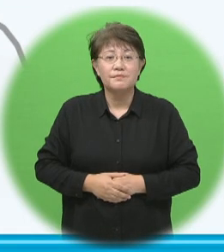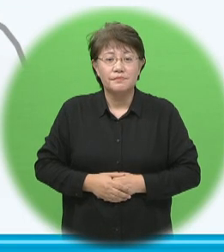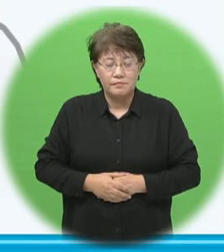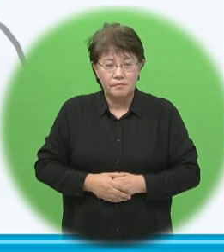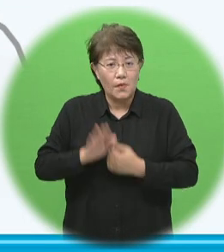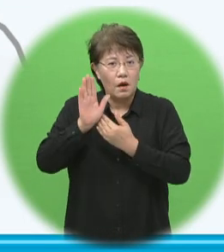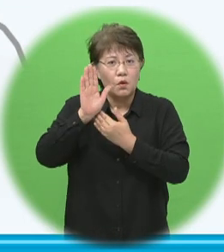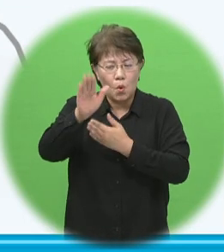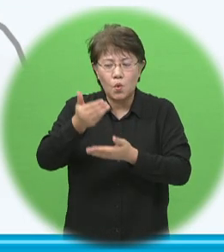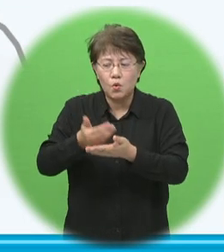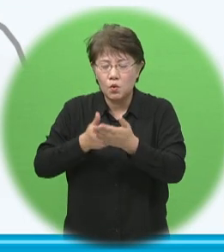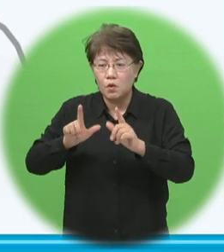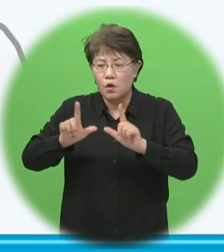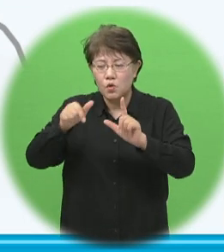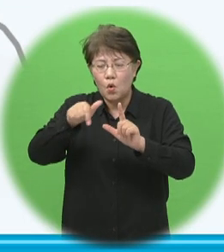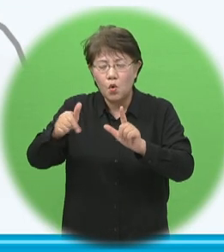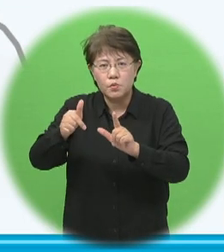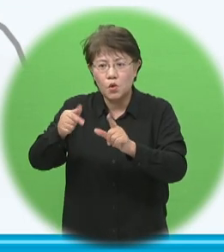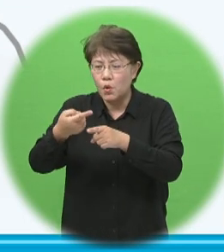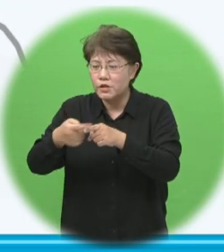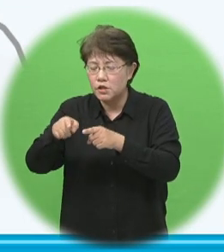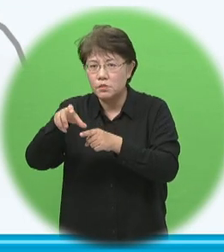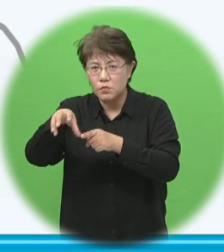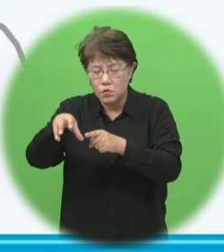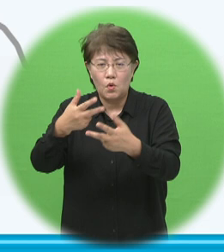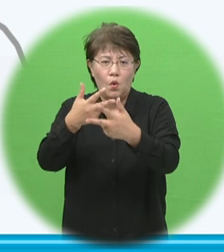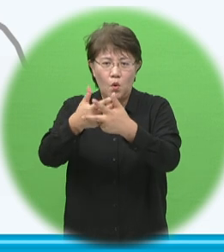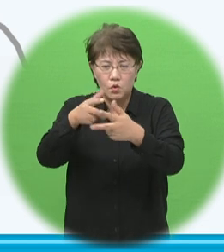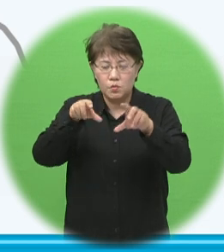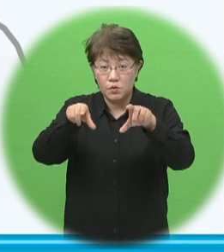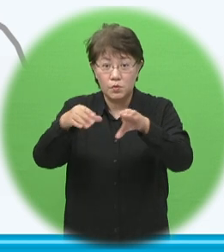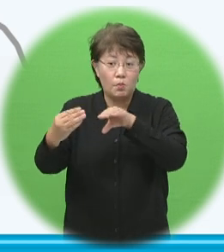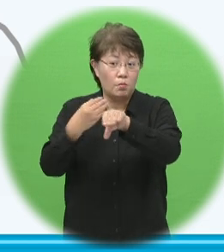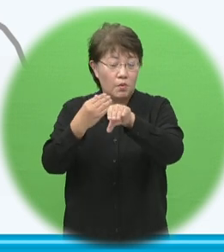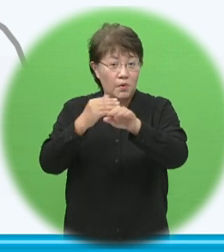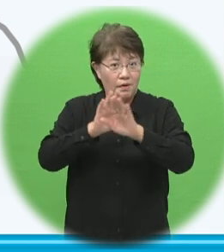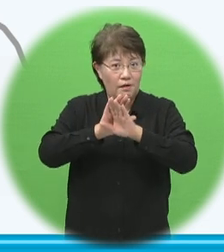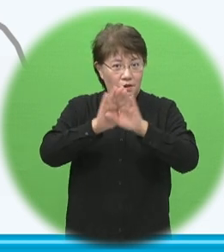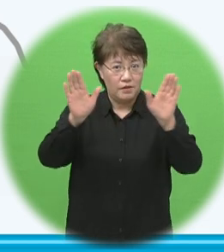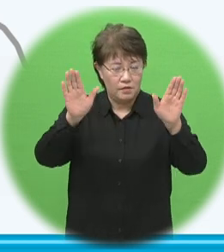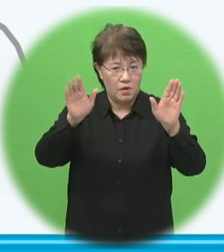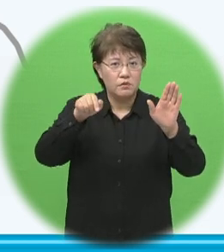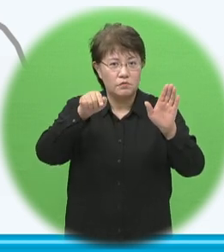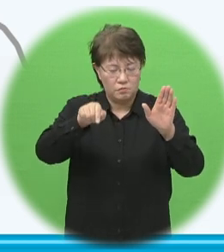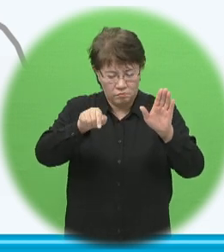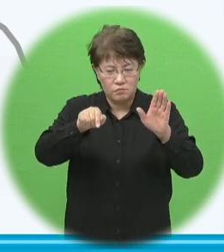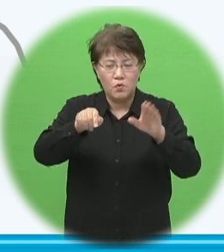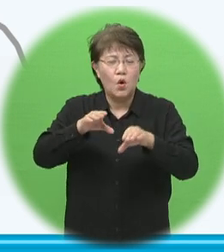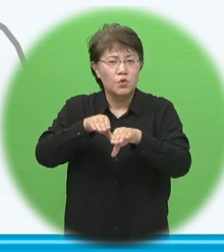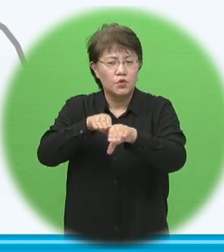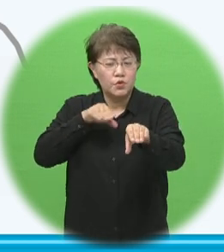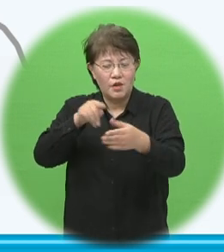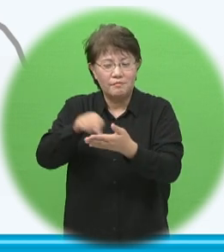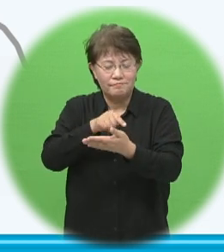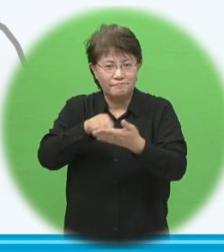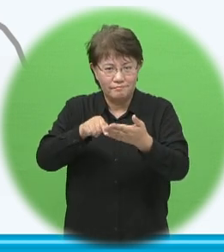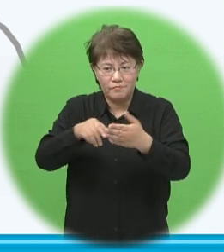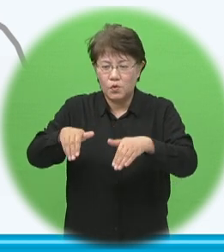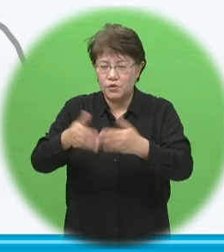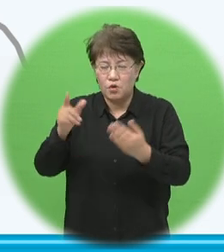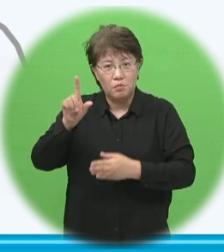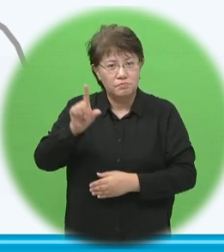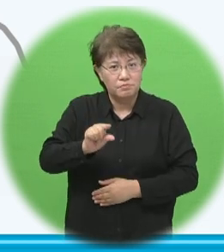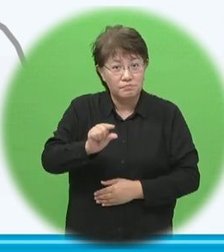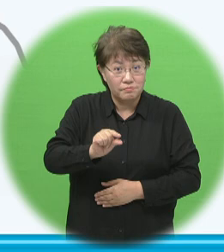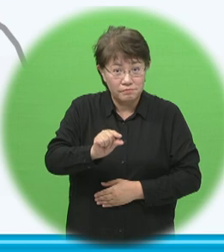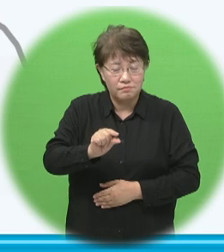今後残りの東部区間と北部区間が開通することによって、さらなる渋滞緩和や事故の減少につ